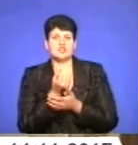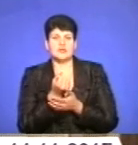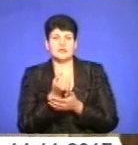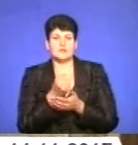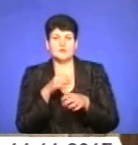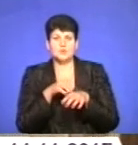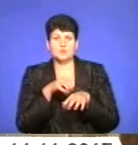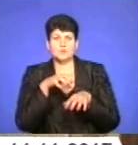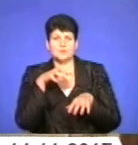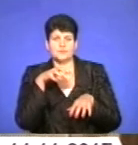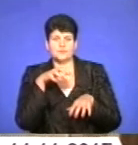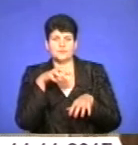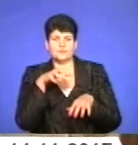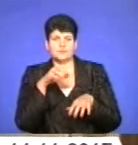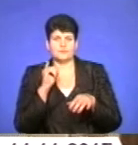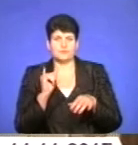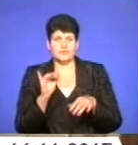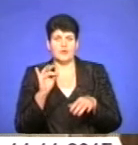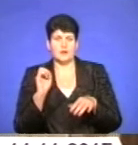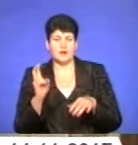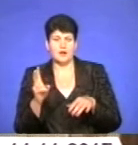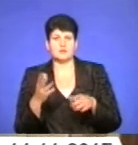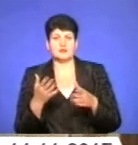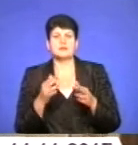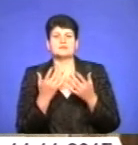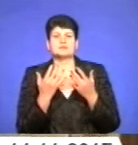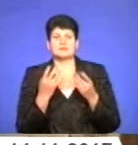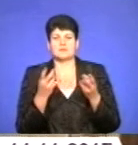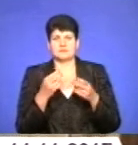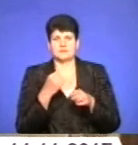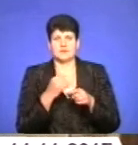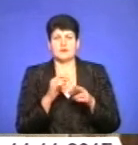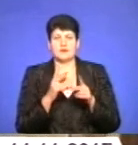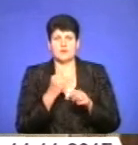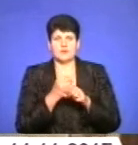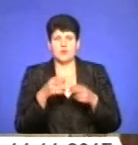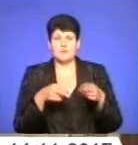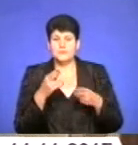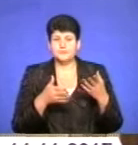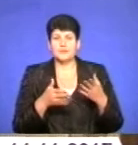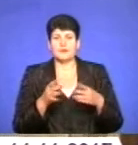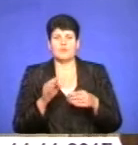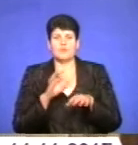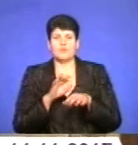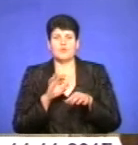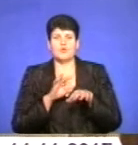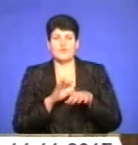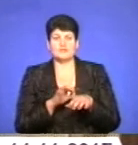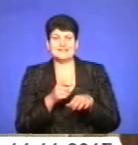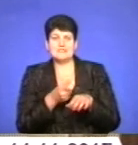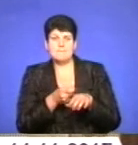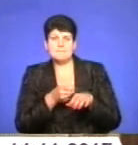злоякісні пухлини і щодо обсягу оперативного втручання. Тобто під час операції проводиться біопсія